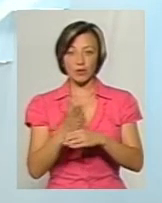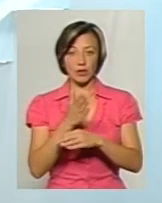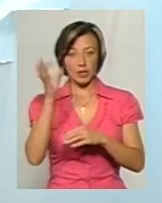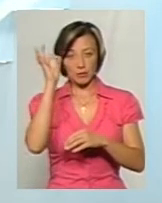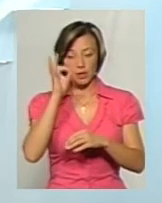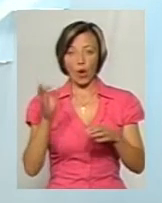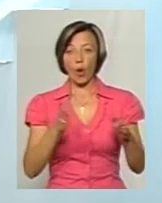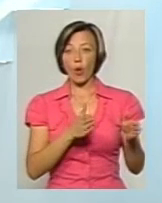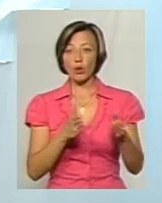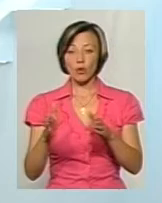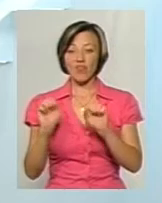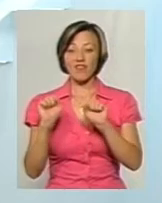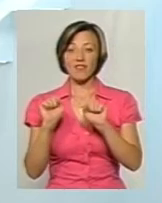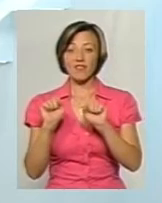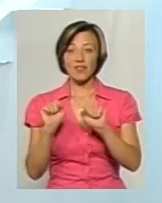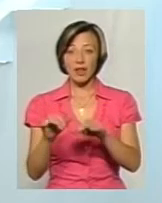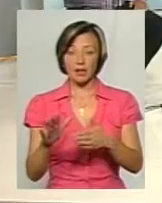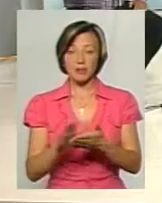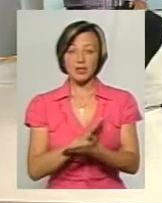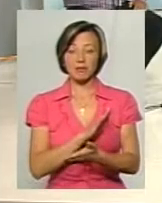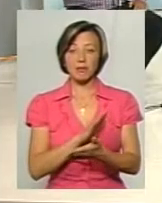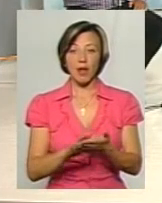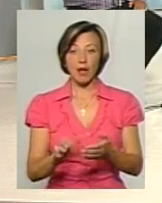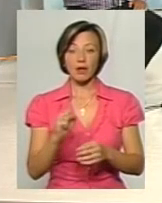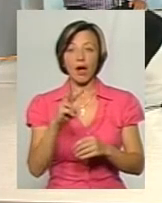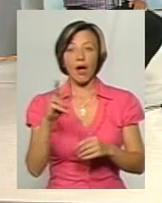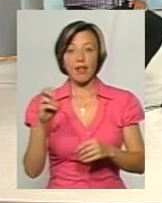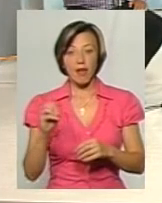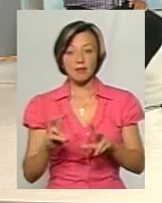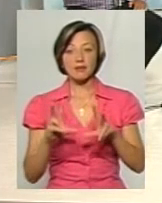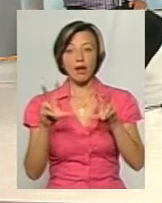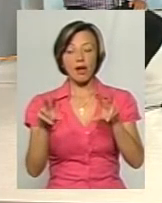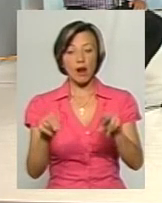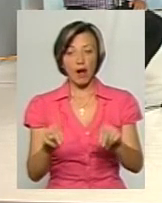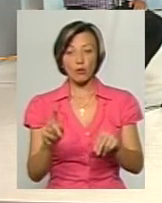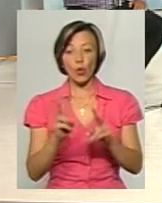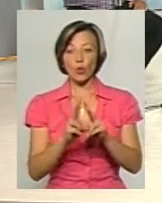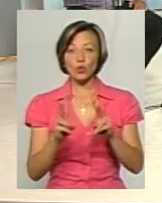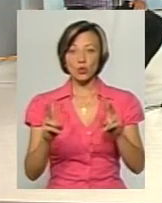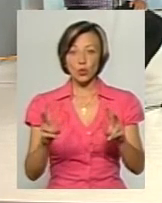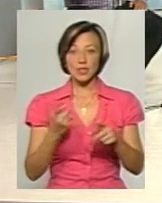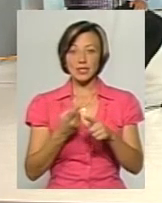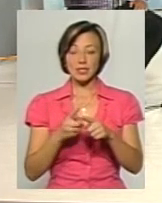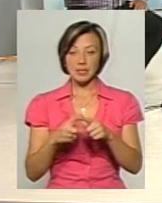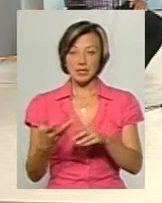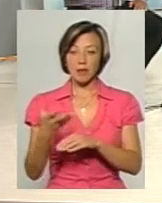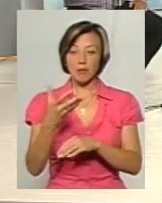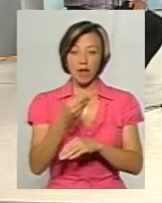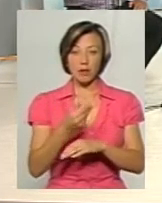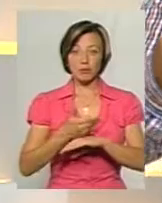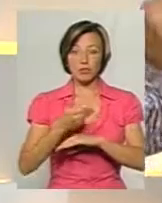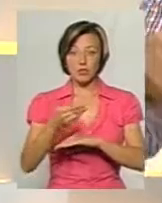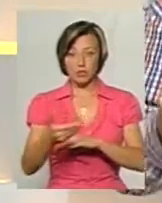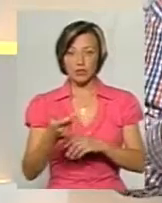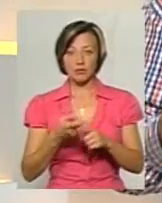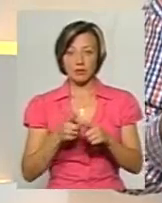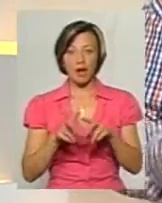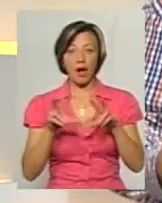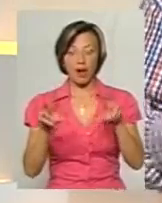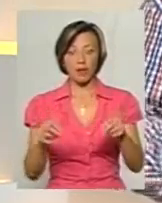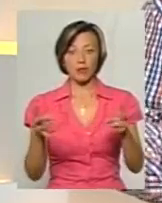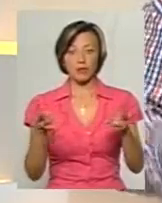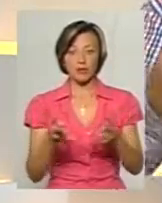Вона готова віддати це обладнання навіть безоплатно, але з гарантією про те, що хтось колись за це заплатить. Їм потрібні ці гарантії.